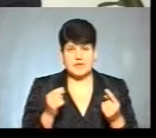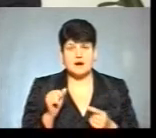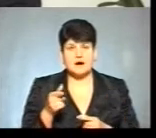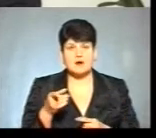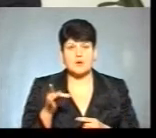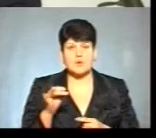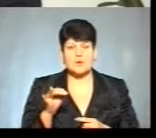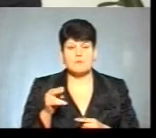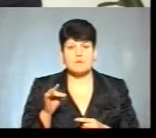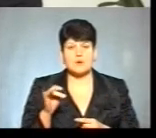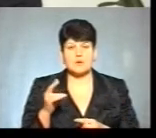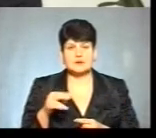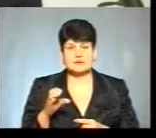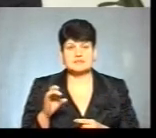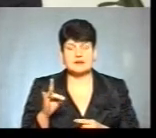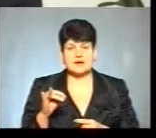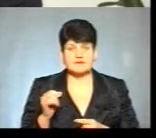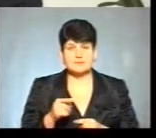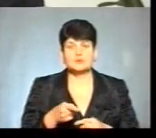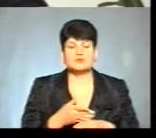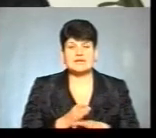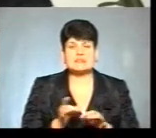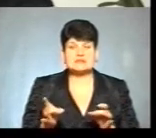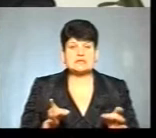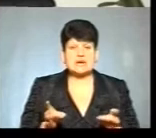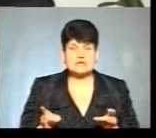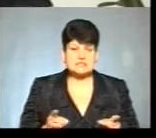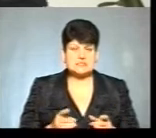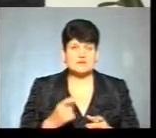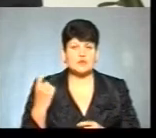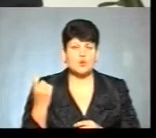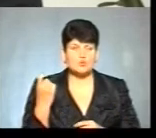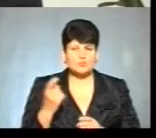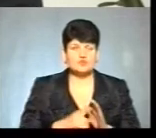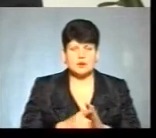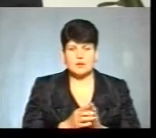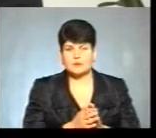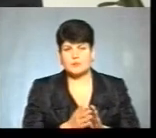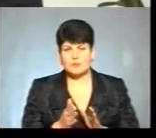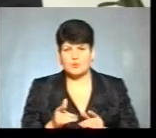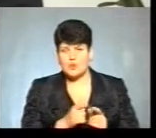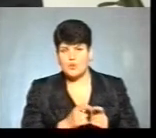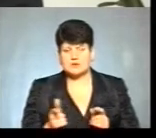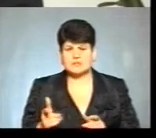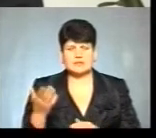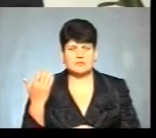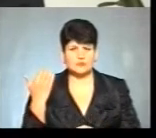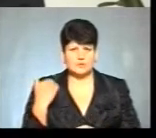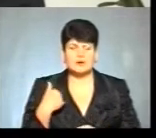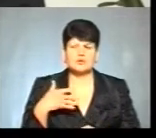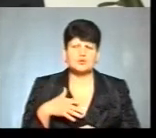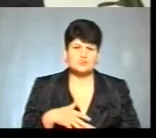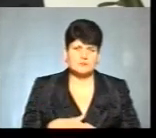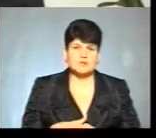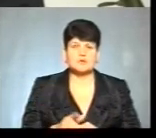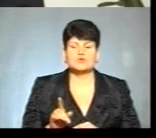Агропродсервіс, ми оту децентралізацію від колгоспу, ми її почали проходити дуже давно. От. І ми розуміли,